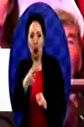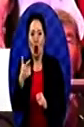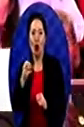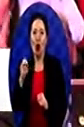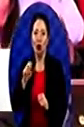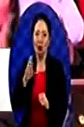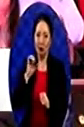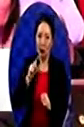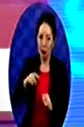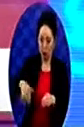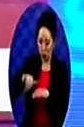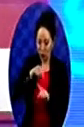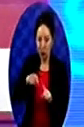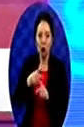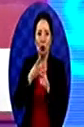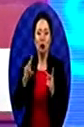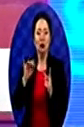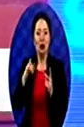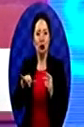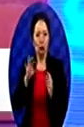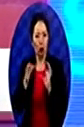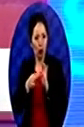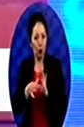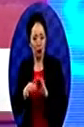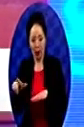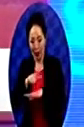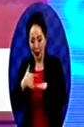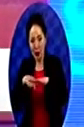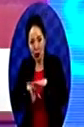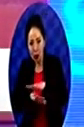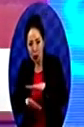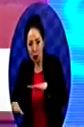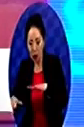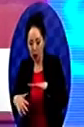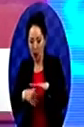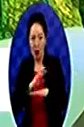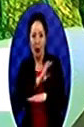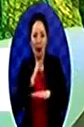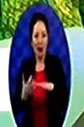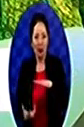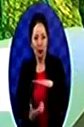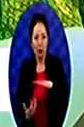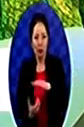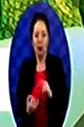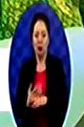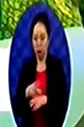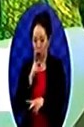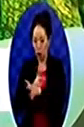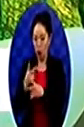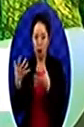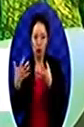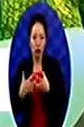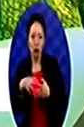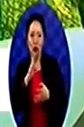орны үндэсний аюулгүй байдлыг чухал нөлөөтэй, бас газрын доорх баялаг ашиглалтыг хууль шударга ёсонд нийцүүлэх шаардлага байна